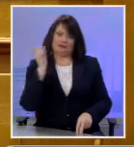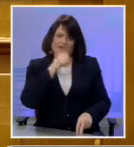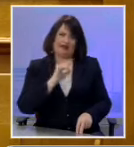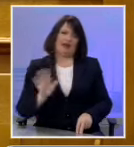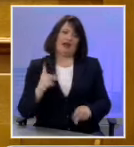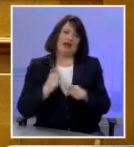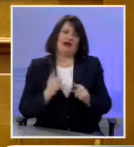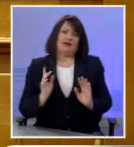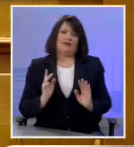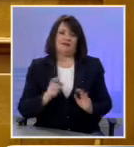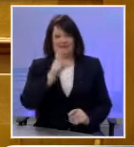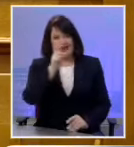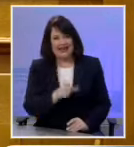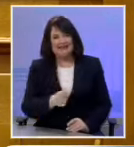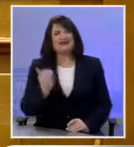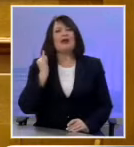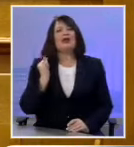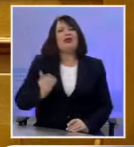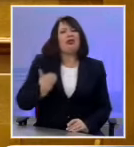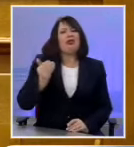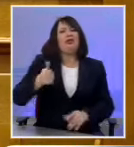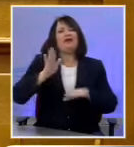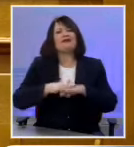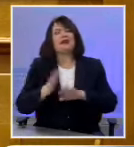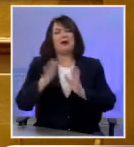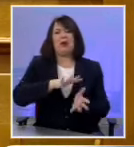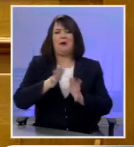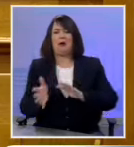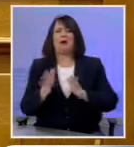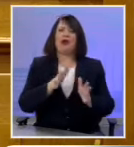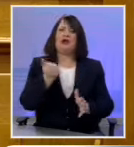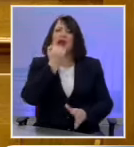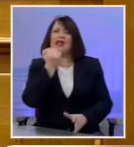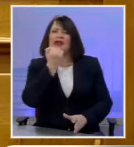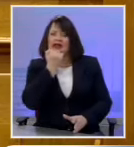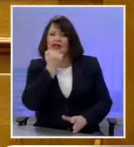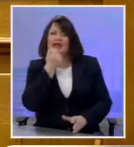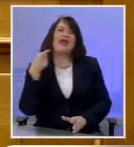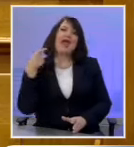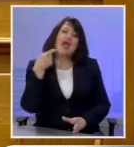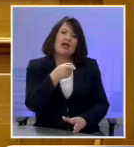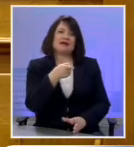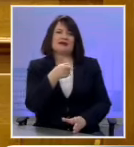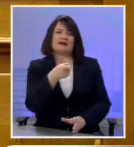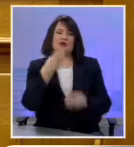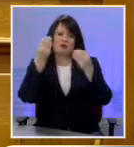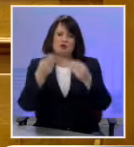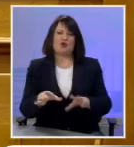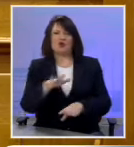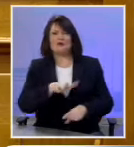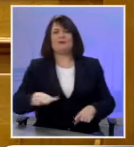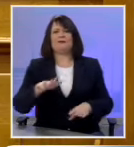ψεύδος. Εσείς με τις καθυστερήσεις, τις ανακολουθίες και τα λάθη σας διαμορφώσατε το χειρότερο